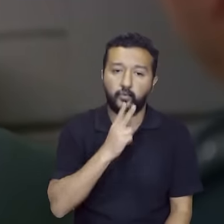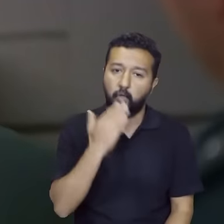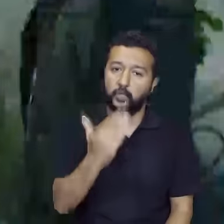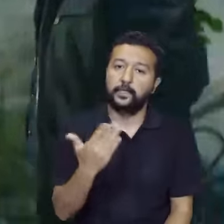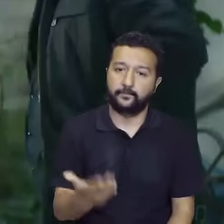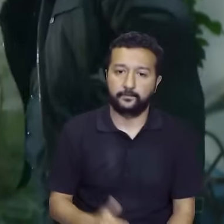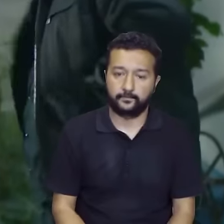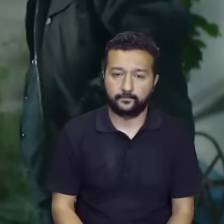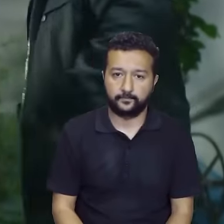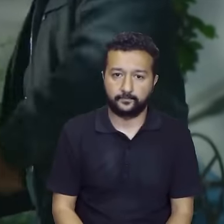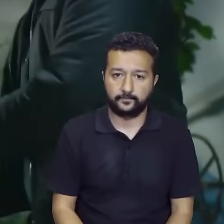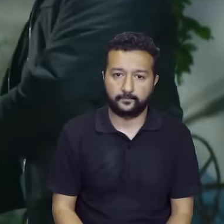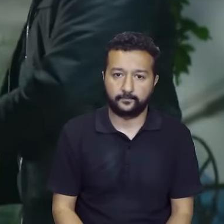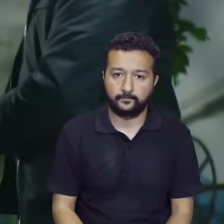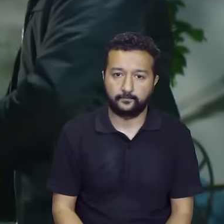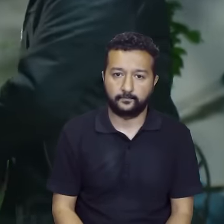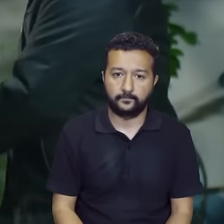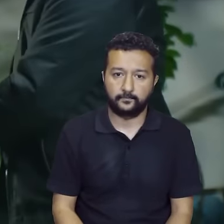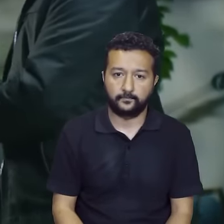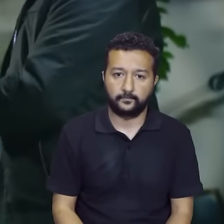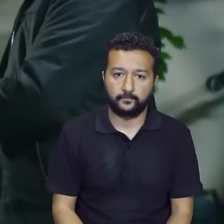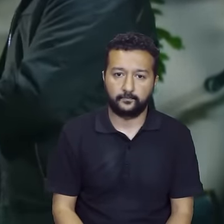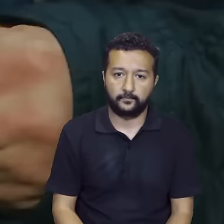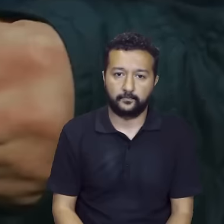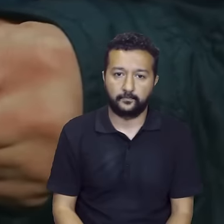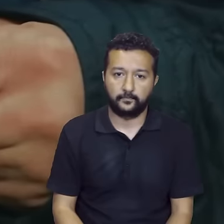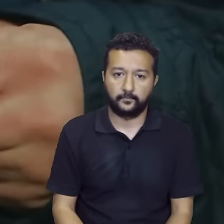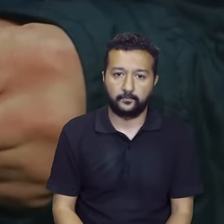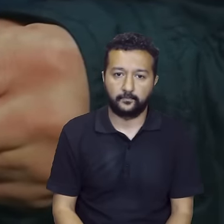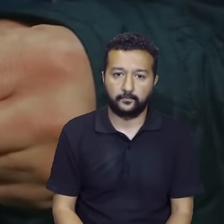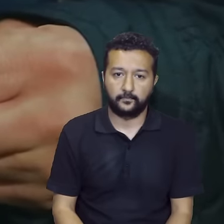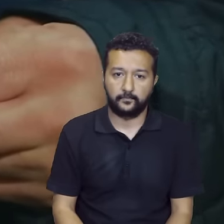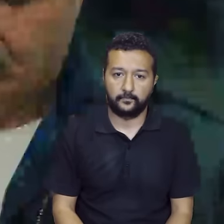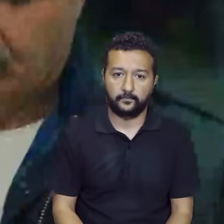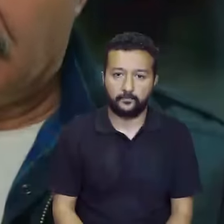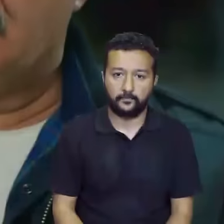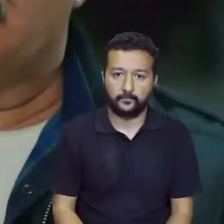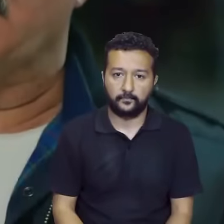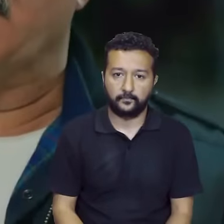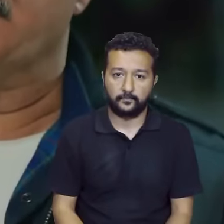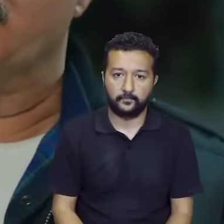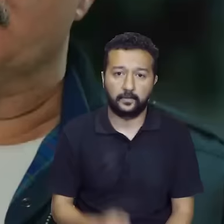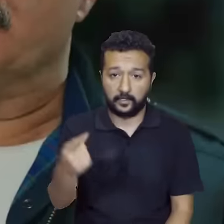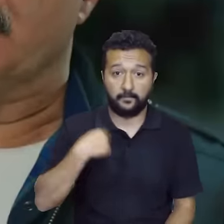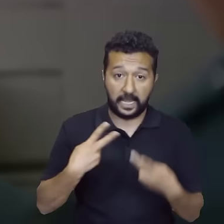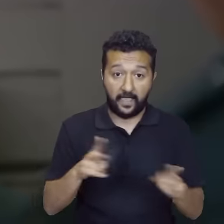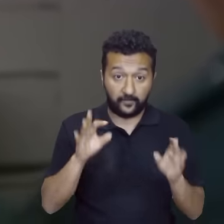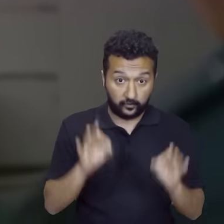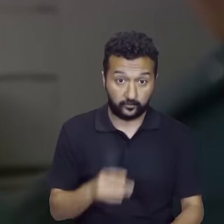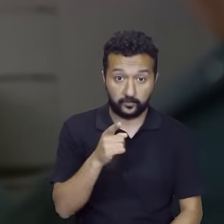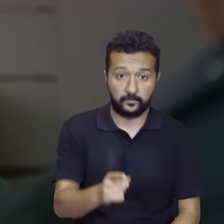Son. Şener elini montunun cebine attı. İlaç kutusunun kapağını yavaşça açtı. Beni affediyor